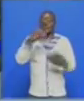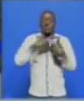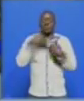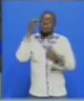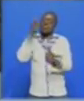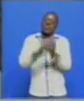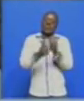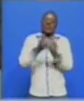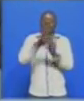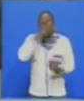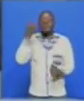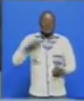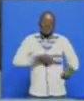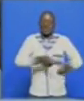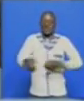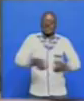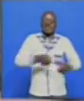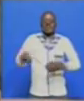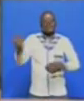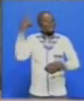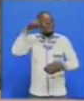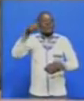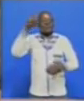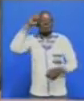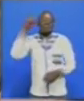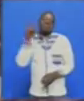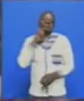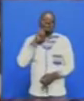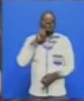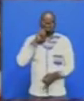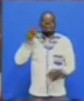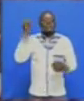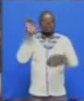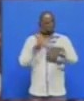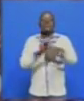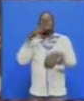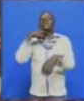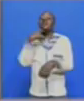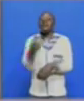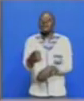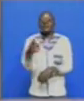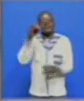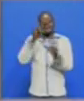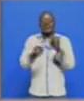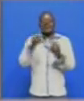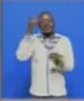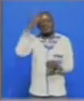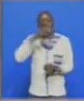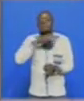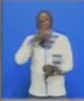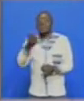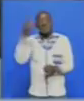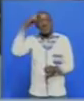pour mieux gérer ou bien maîtriser leur sexualité. On est tenté de dire qu'ils sont inciviques par rapport à leur sexualité